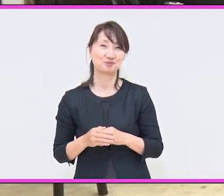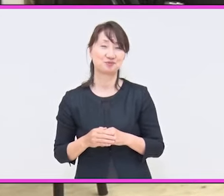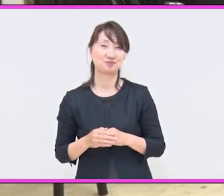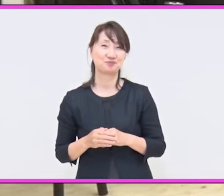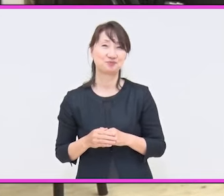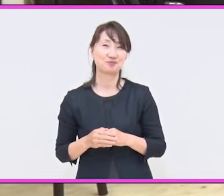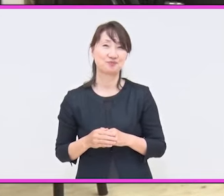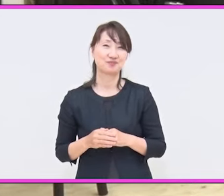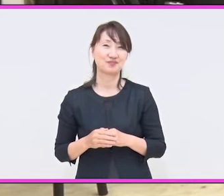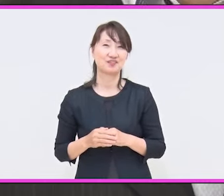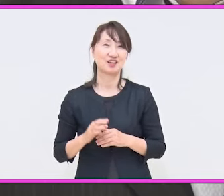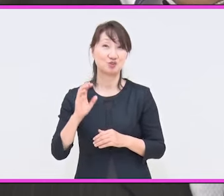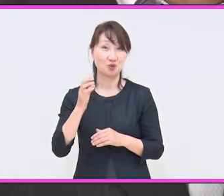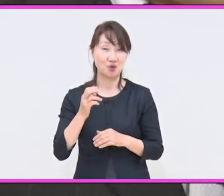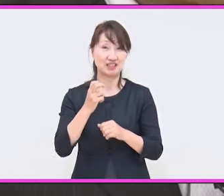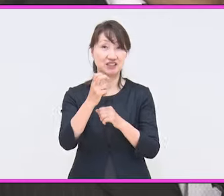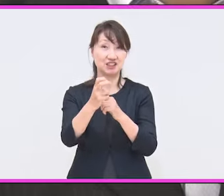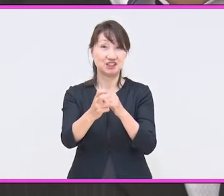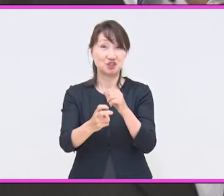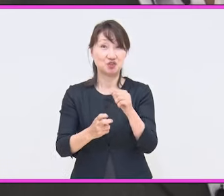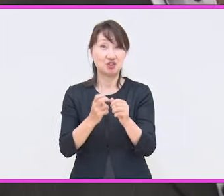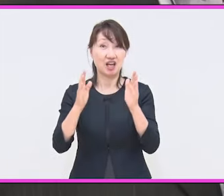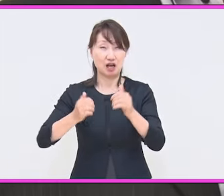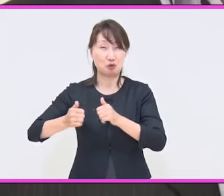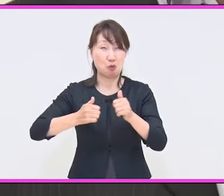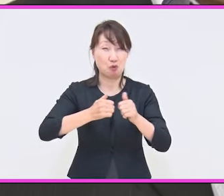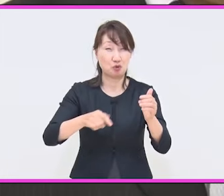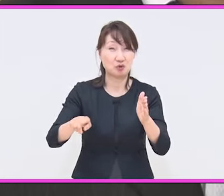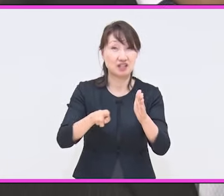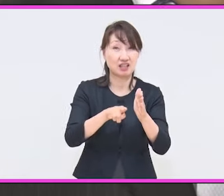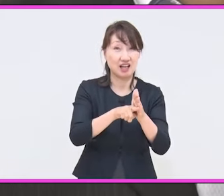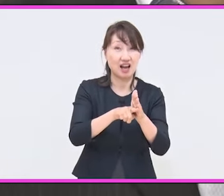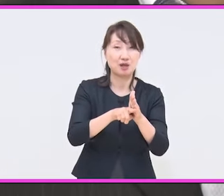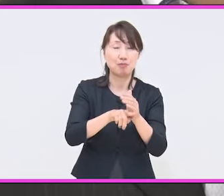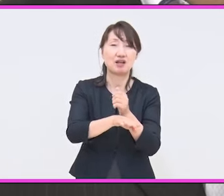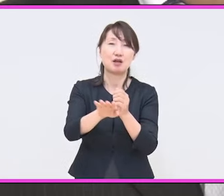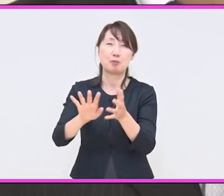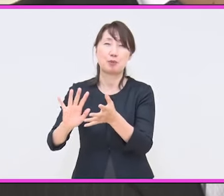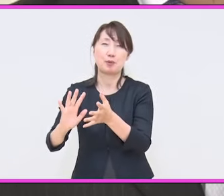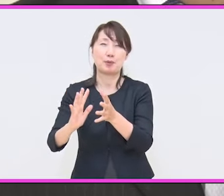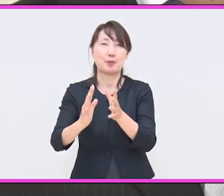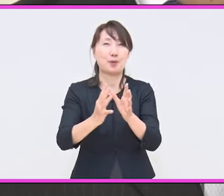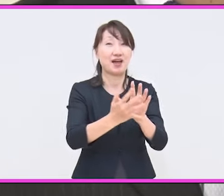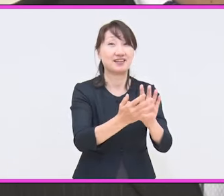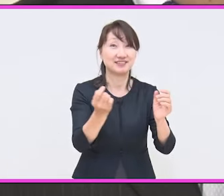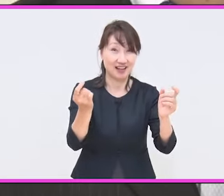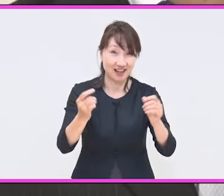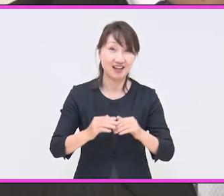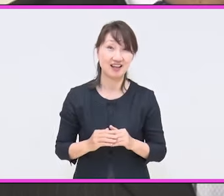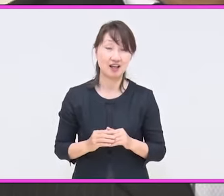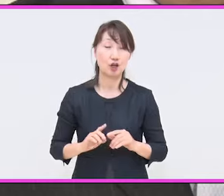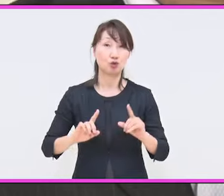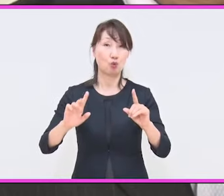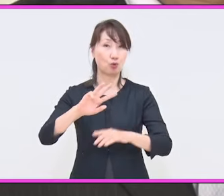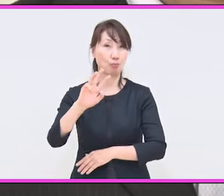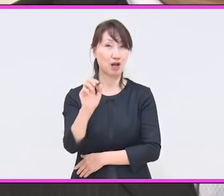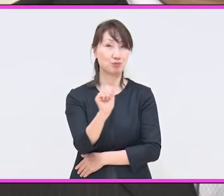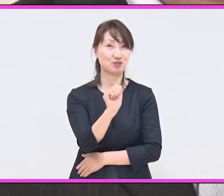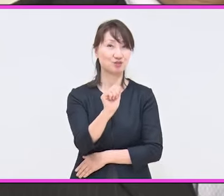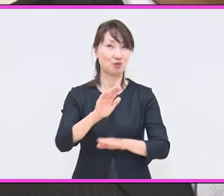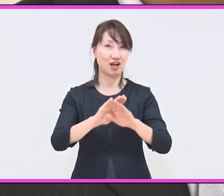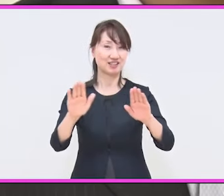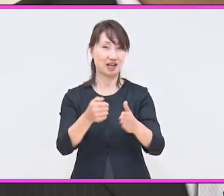すごい20年もまあ競技されていたら環境は変わってくると思うんですけれども、東京パラリンピックの開催が決